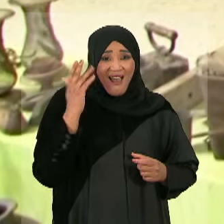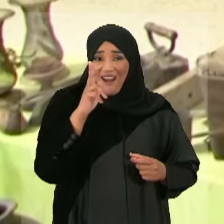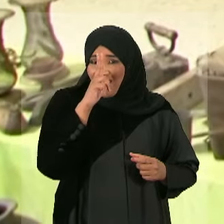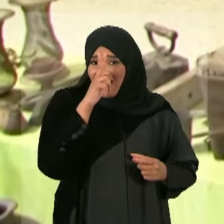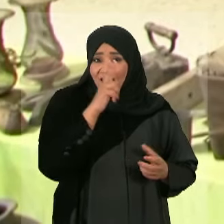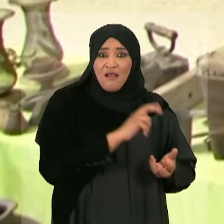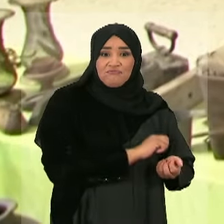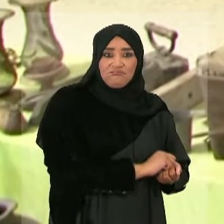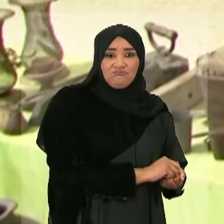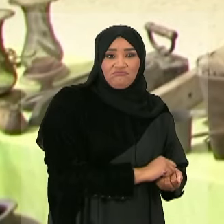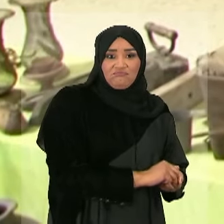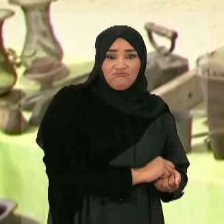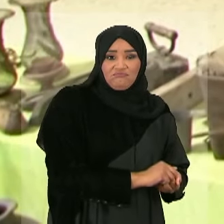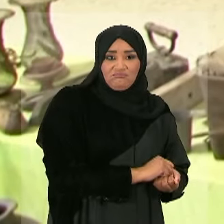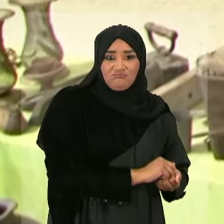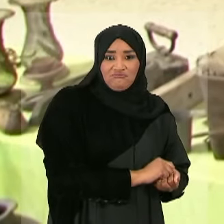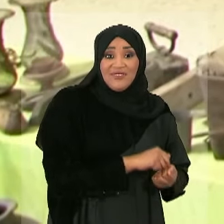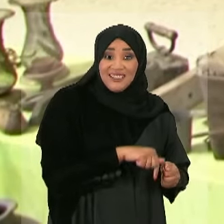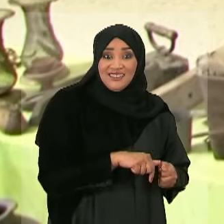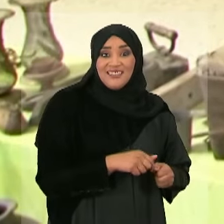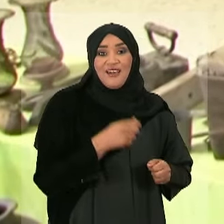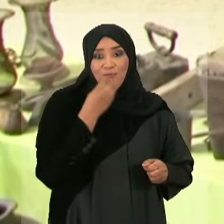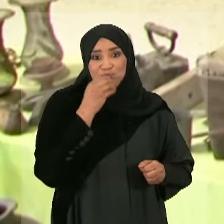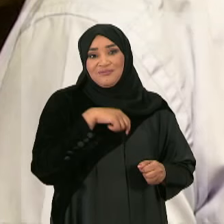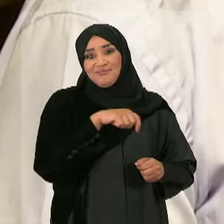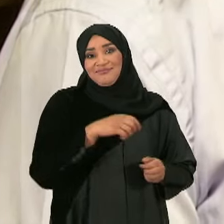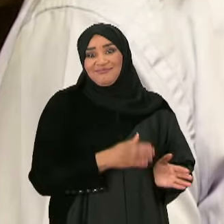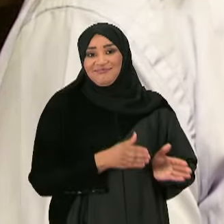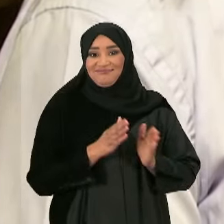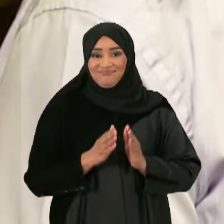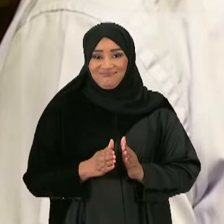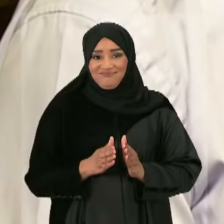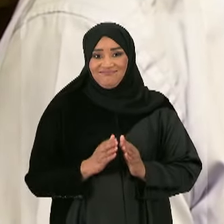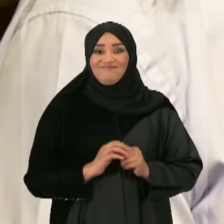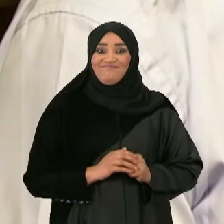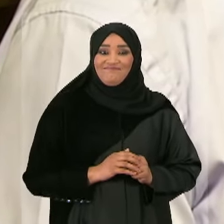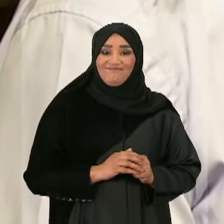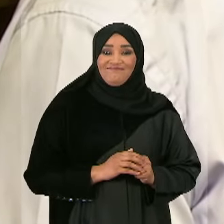أحجام مختلفة. أنا بدأت من فترة من حوالي يمكن